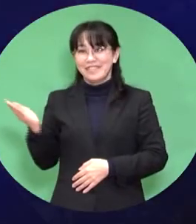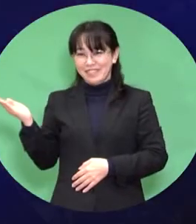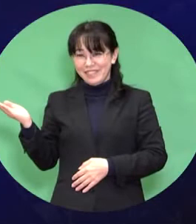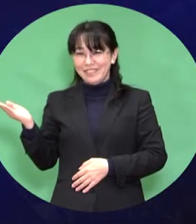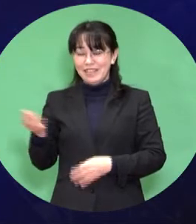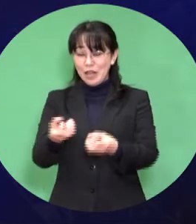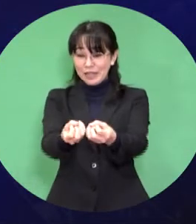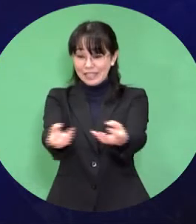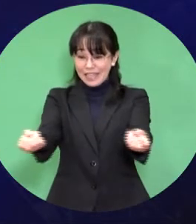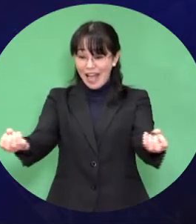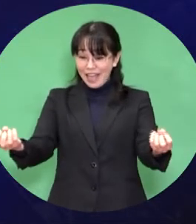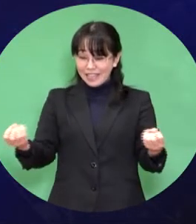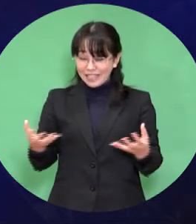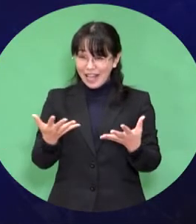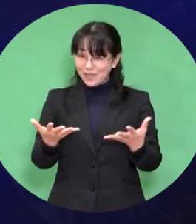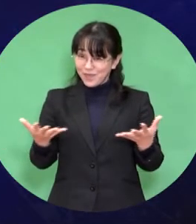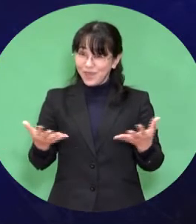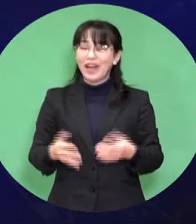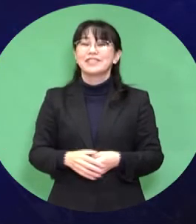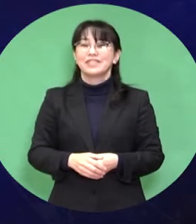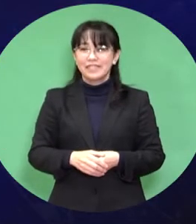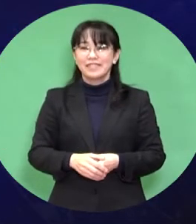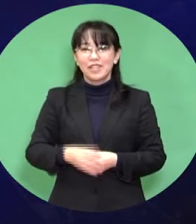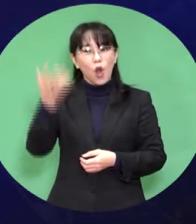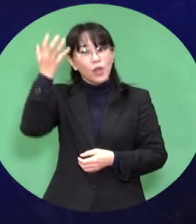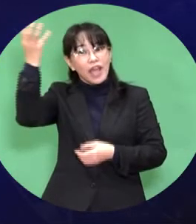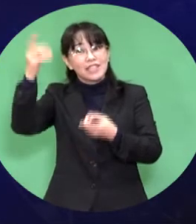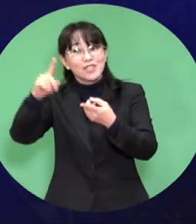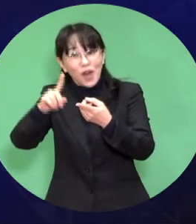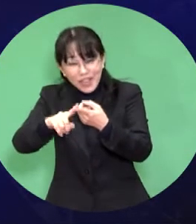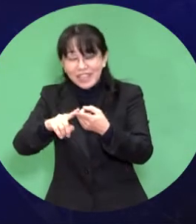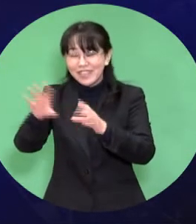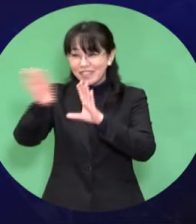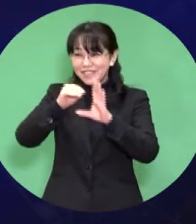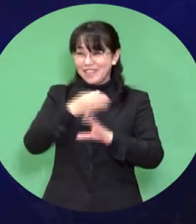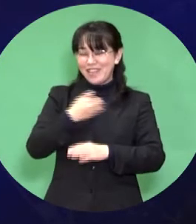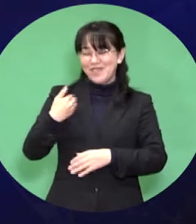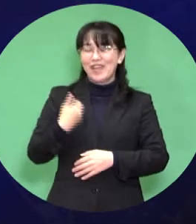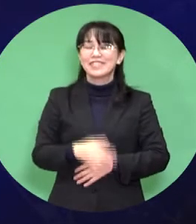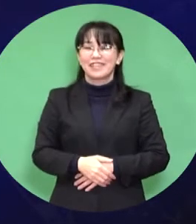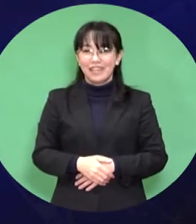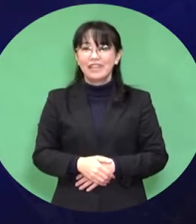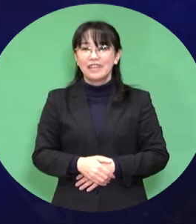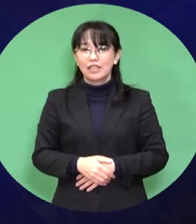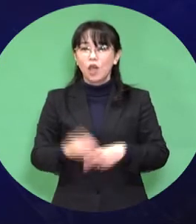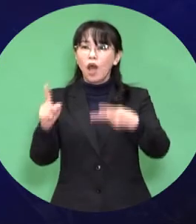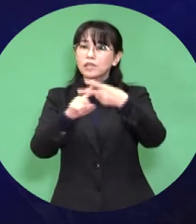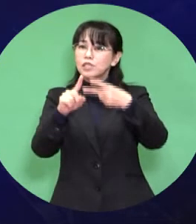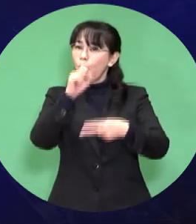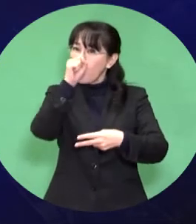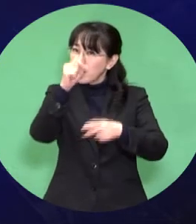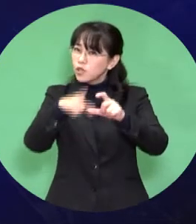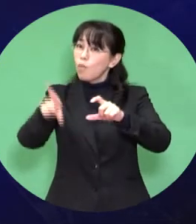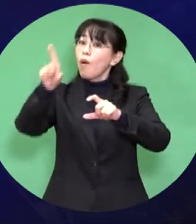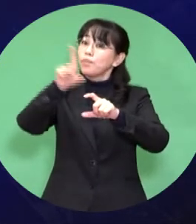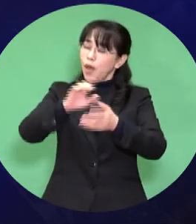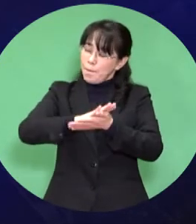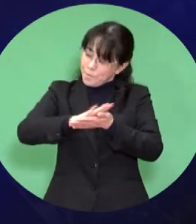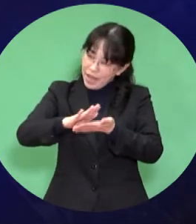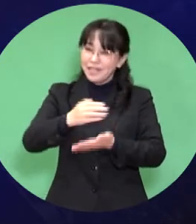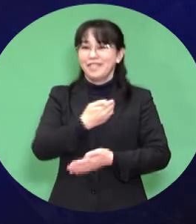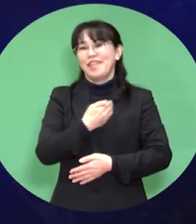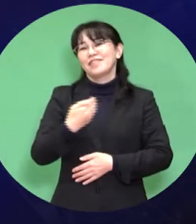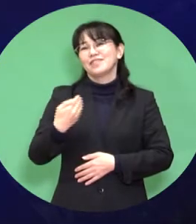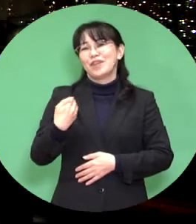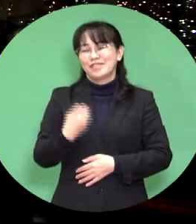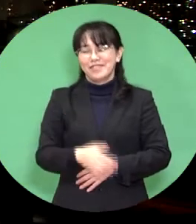光がたくさん入った幻想的な夜景が撮れました。高機能なカメラを使えばもっと綺麗に撮